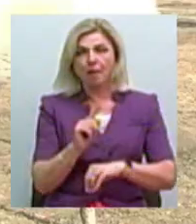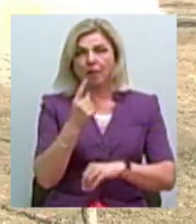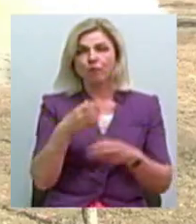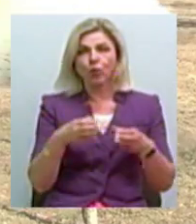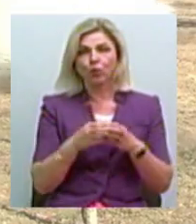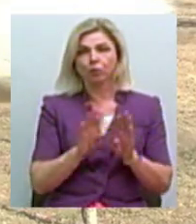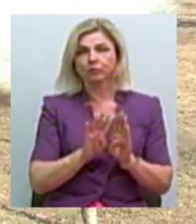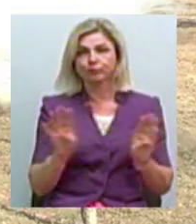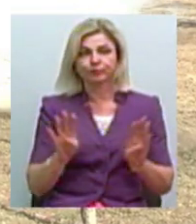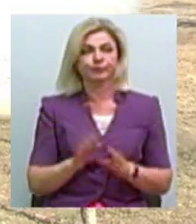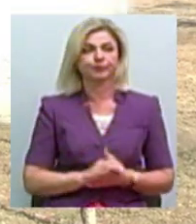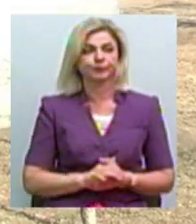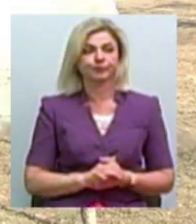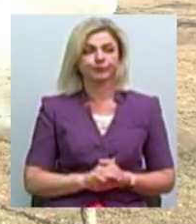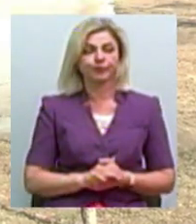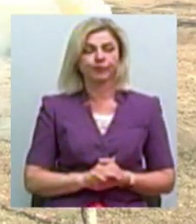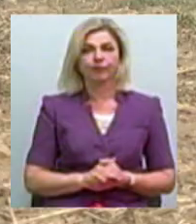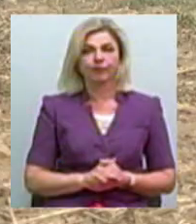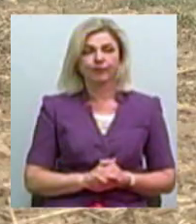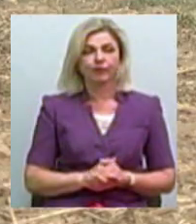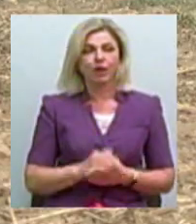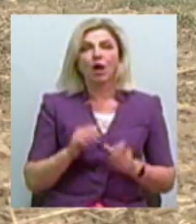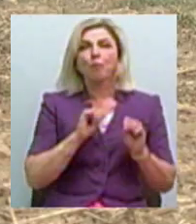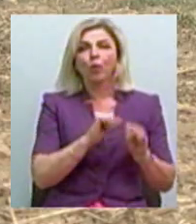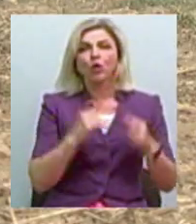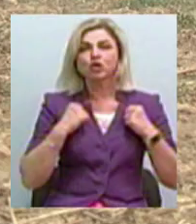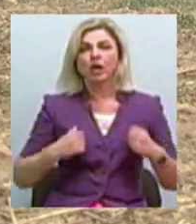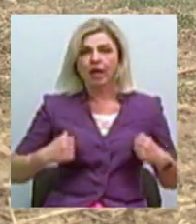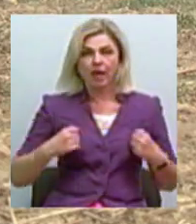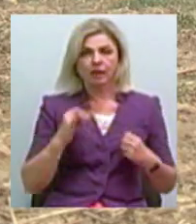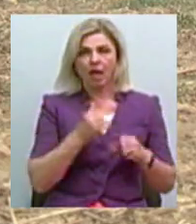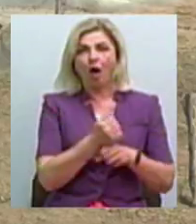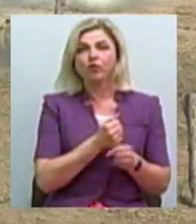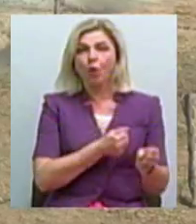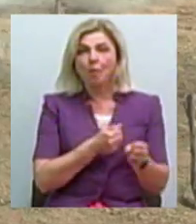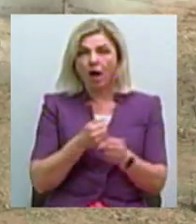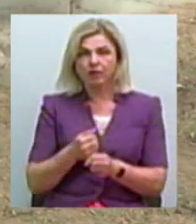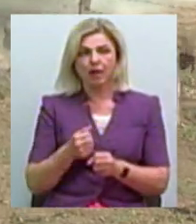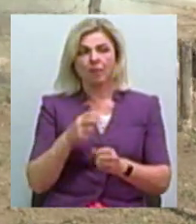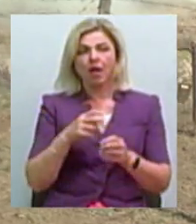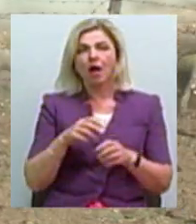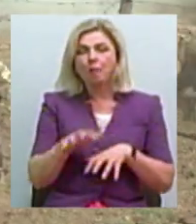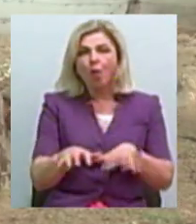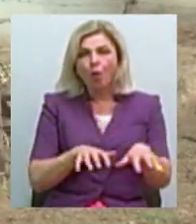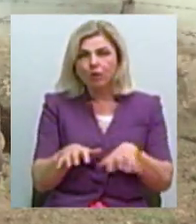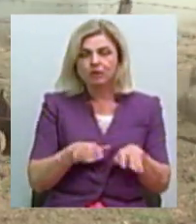вишукувалась. Крізь дим військові з автоматами та у бронежилетах кілька метрів повзуть під колючим дротом.